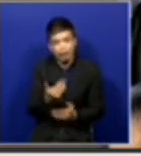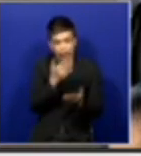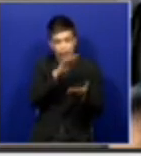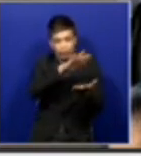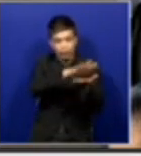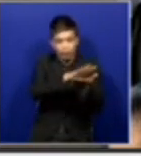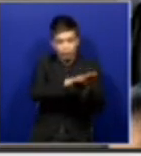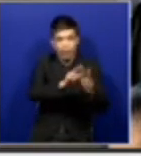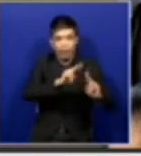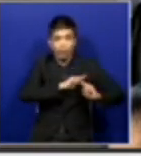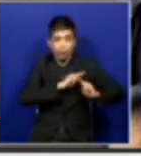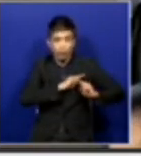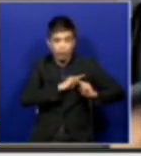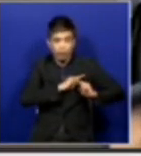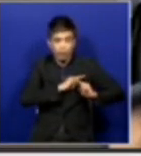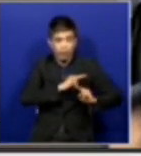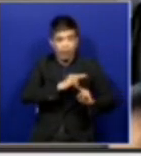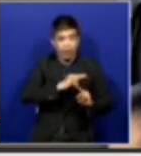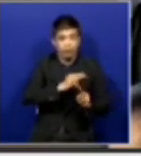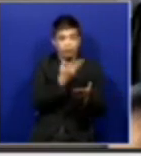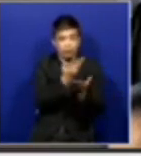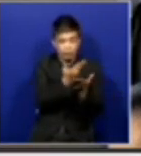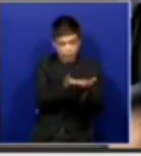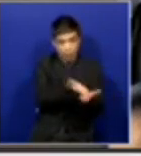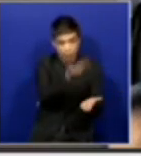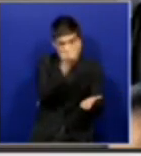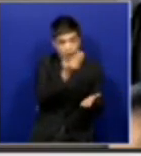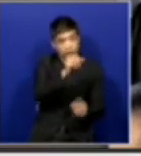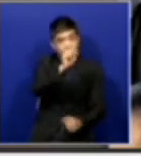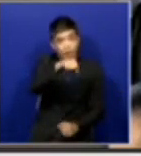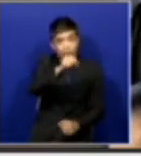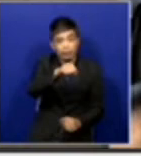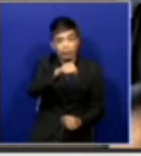ษามากกว่ารัฐบาลมีเงินมากกว่าโรงเรียนรัฐบาลเหร